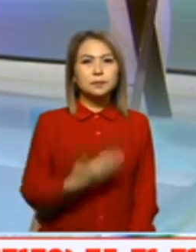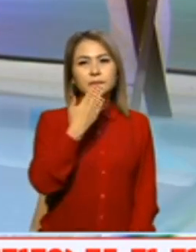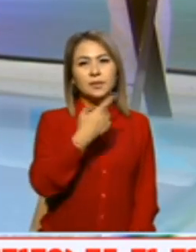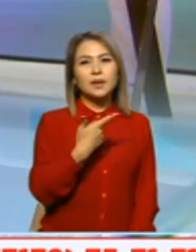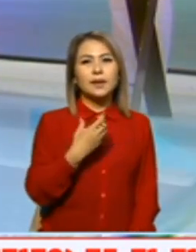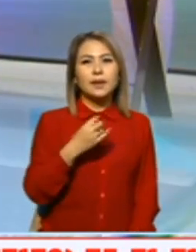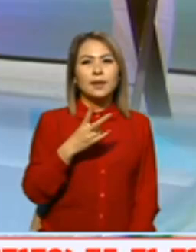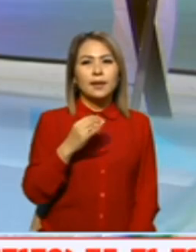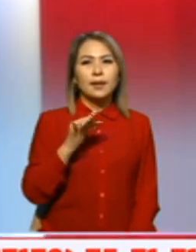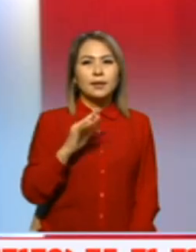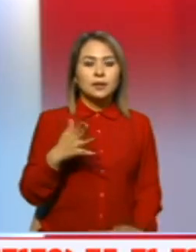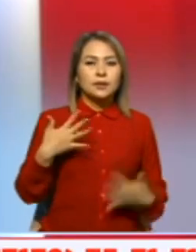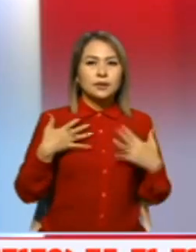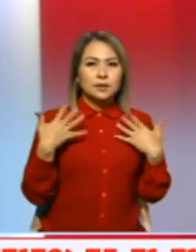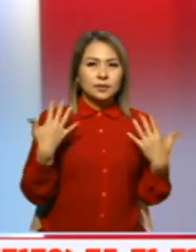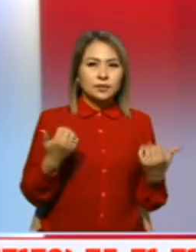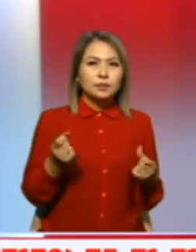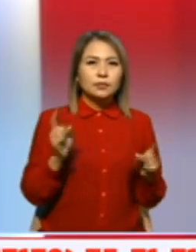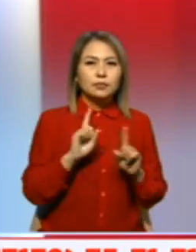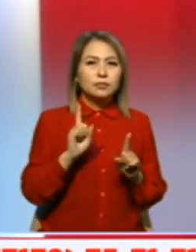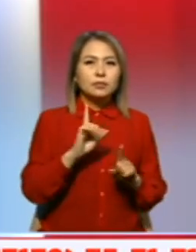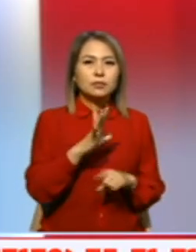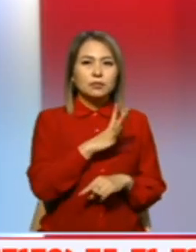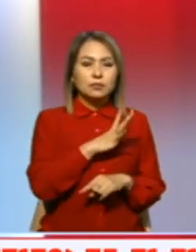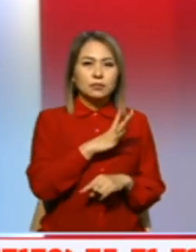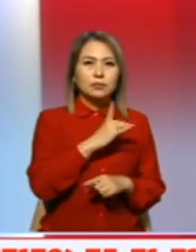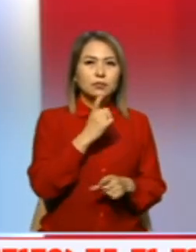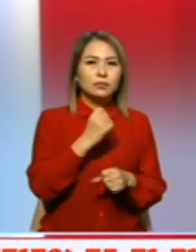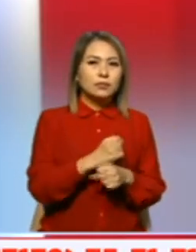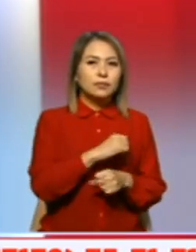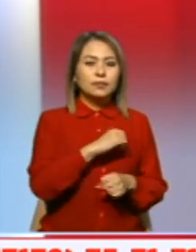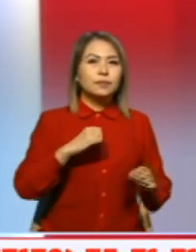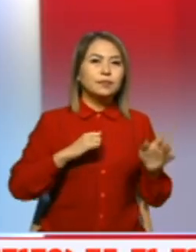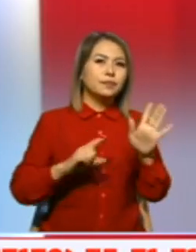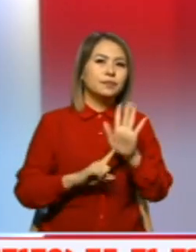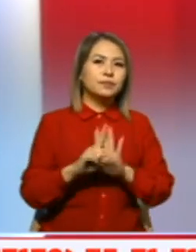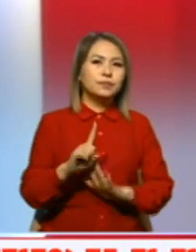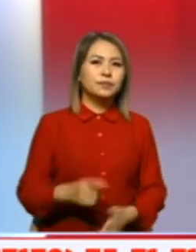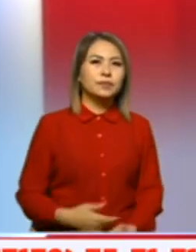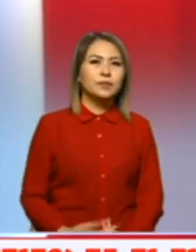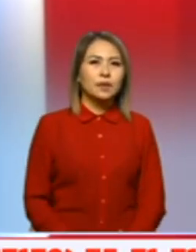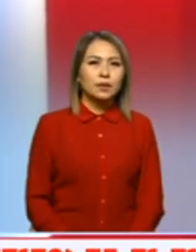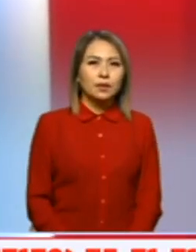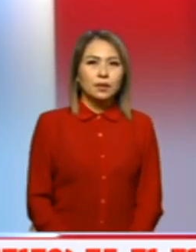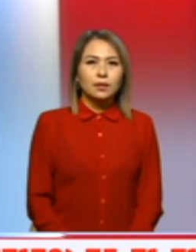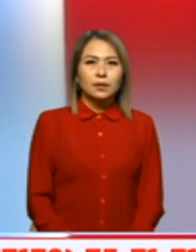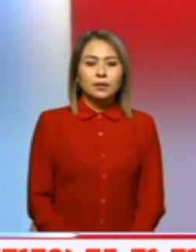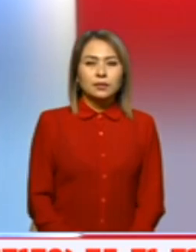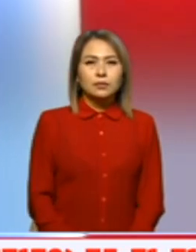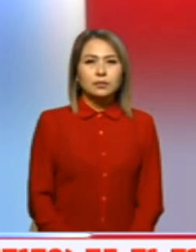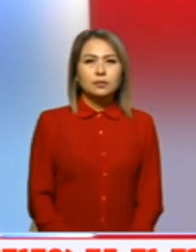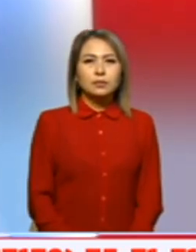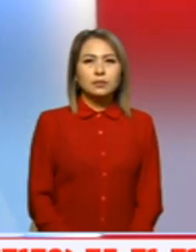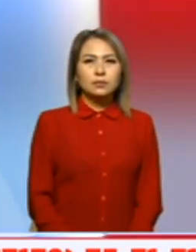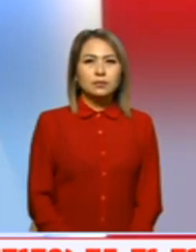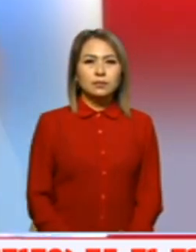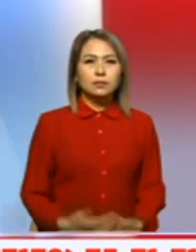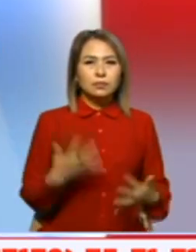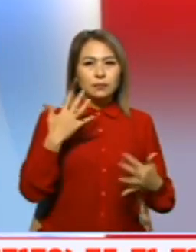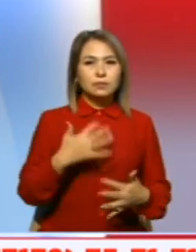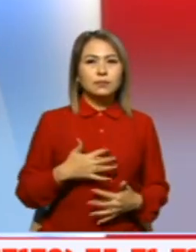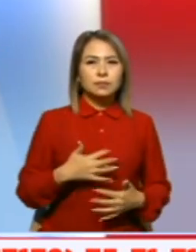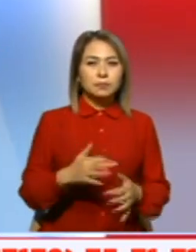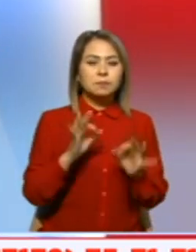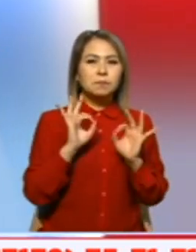сұрайық, бала дені сау, денсаулығы мықты болу үшін ең маңызды дүние не? Ең маңызды дүние, бірінші жүктілікті